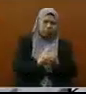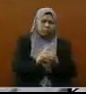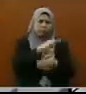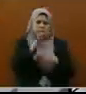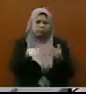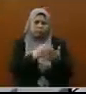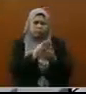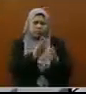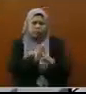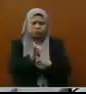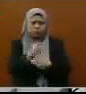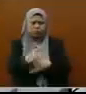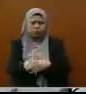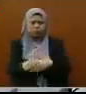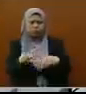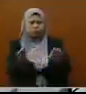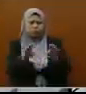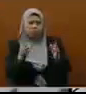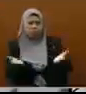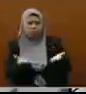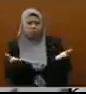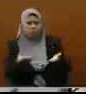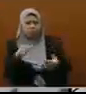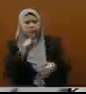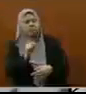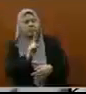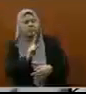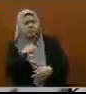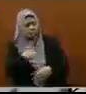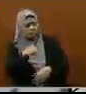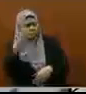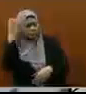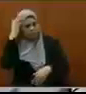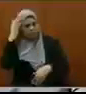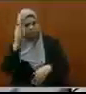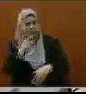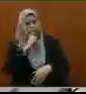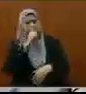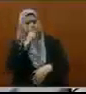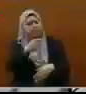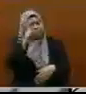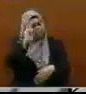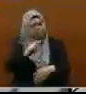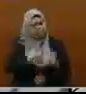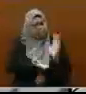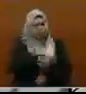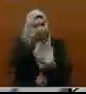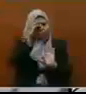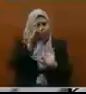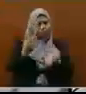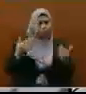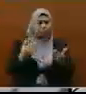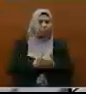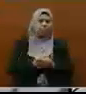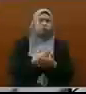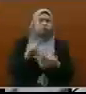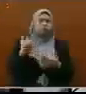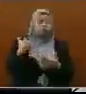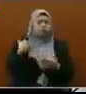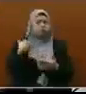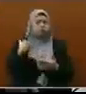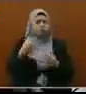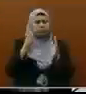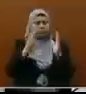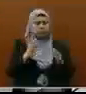semuanya berada di dalam negeri Selangor. Dan ini sepatutnya adalah lebih baik menggambarkan kedudukan kewangan dan